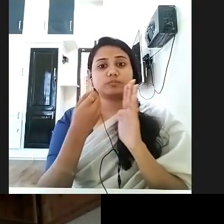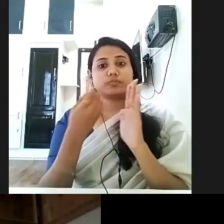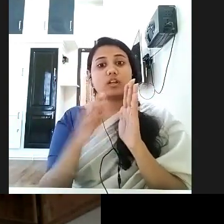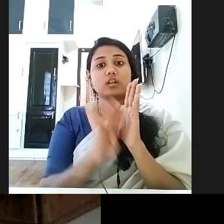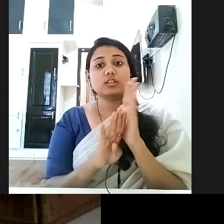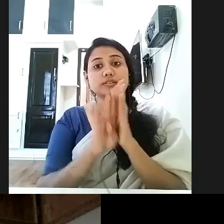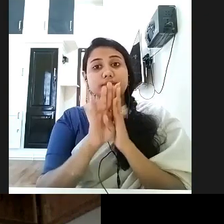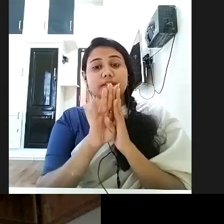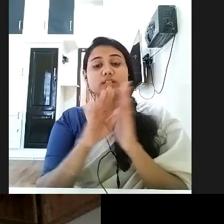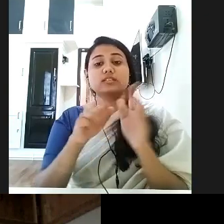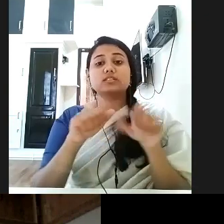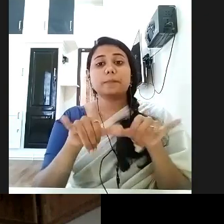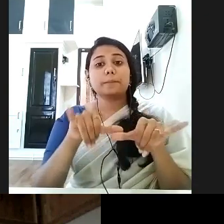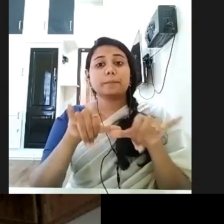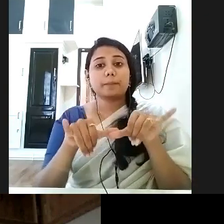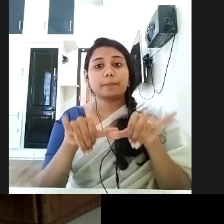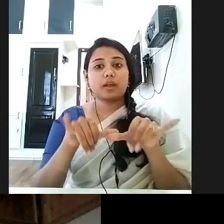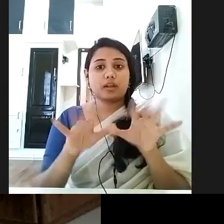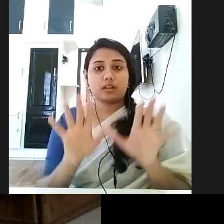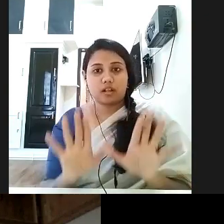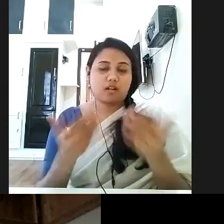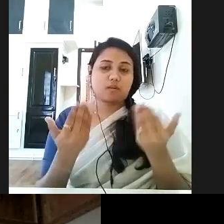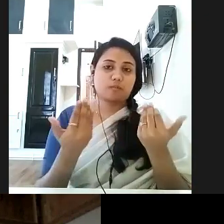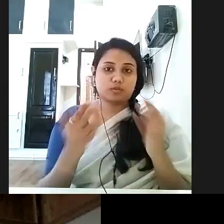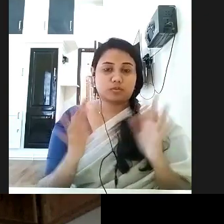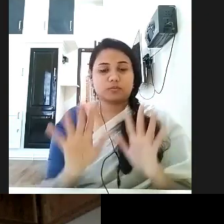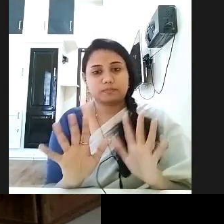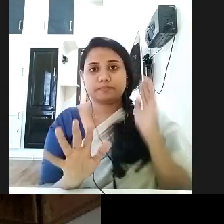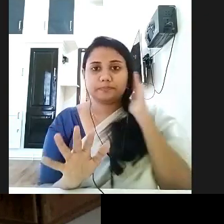നഷ്ടപ്പെടാതെ നമുക്ക് റീറ്റെയിൻ ചെയ്യാൻ പറ്റുന്നതാണ് മരുന്ന് കൊണ്ട്.